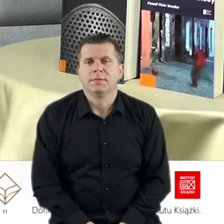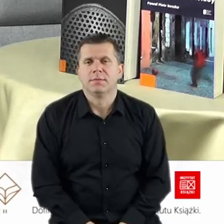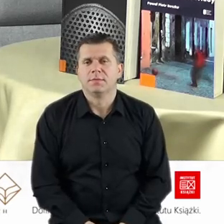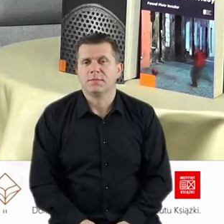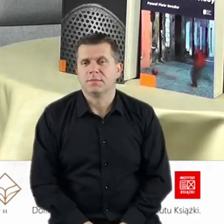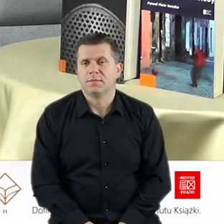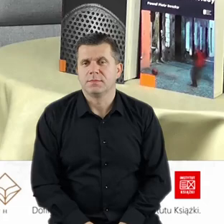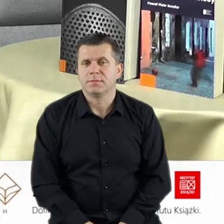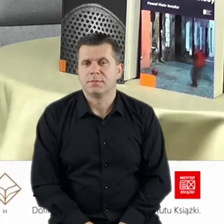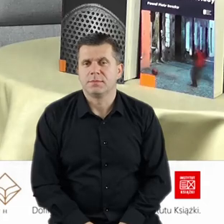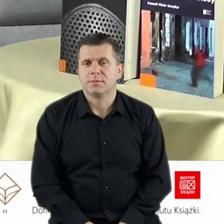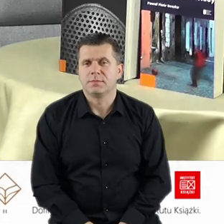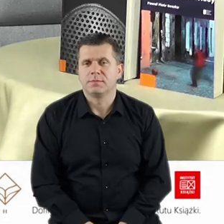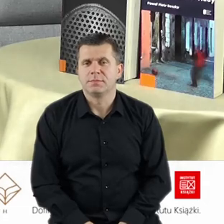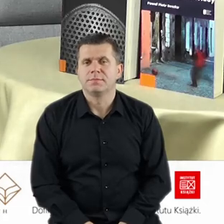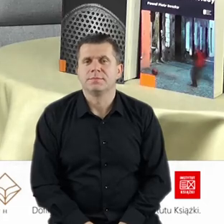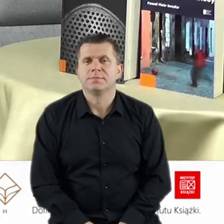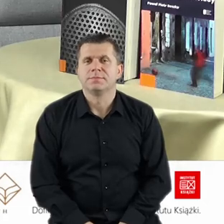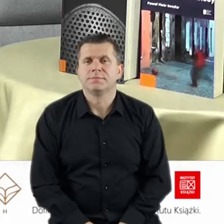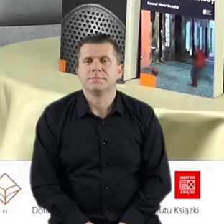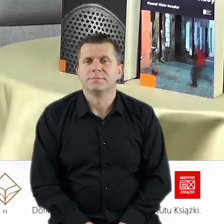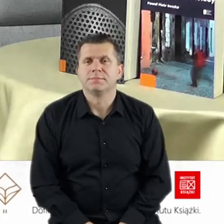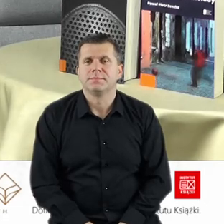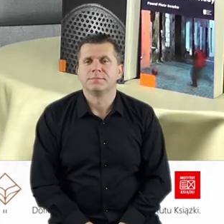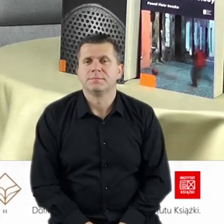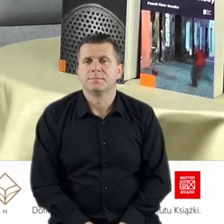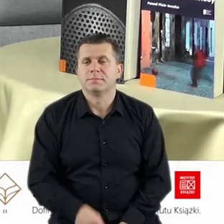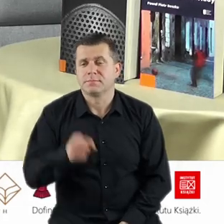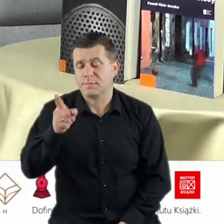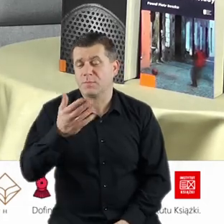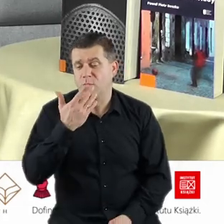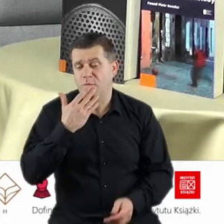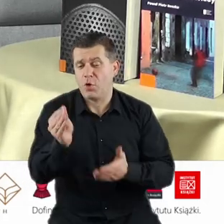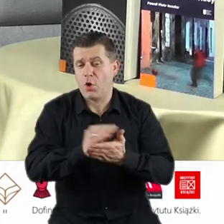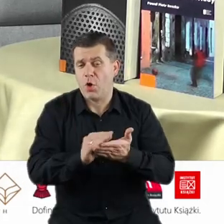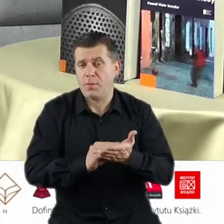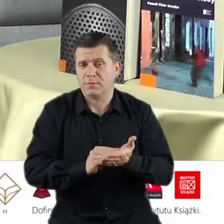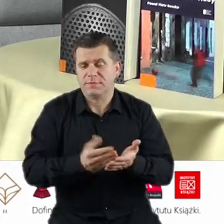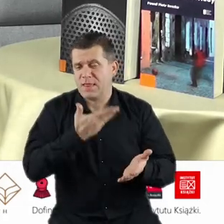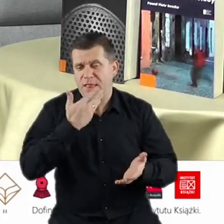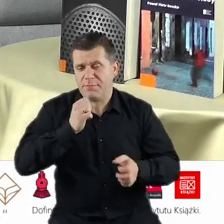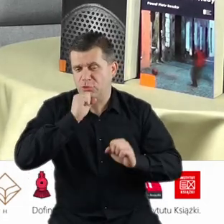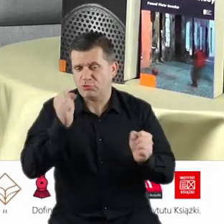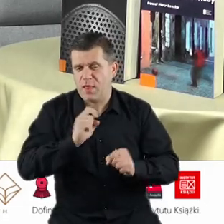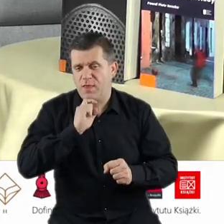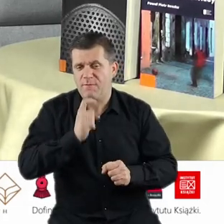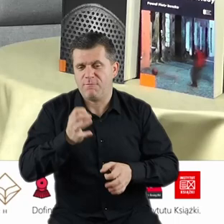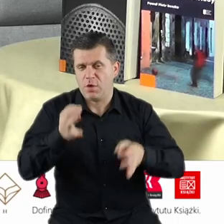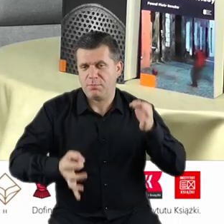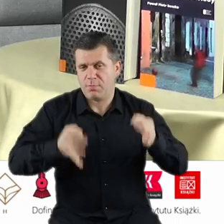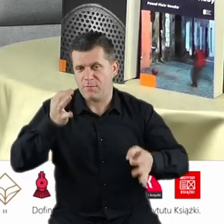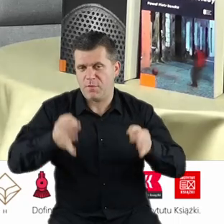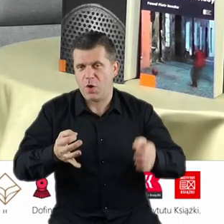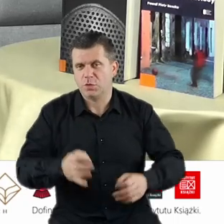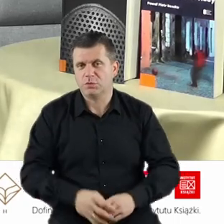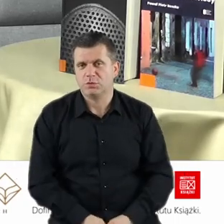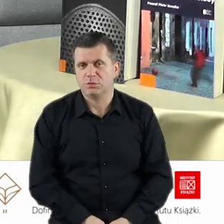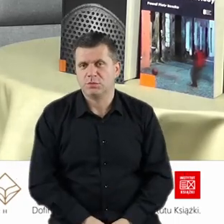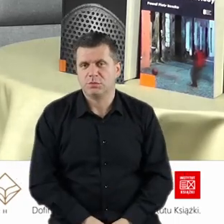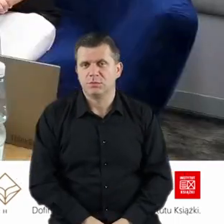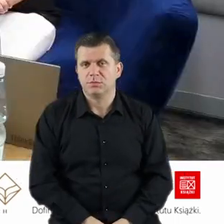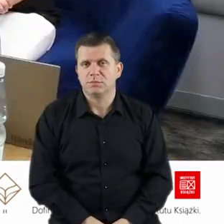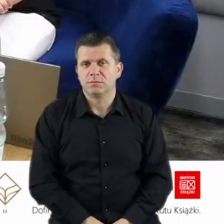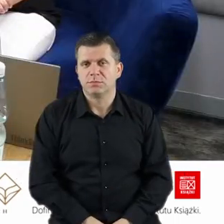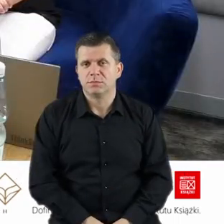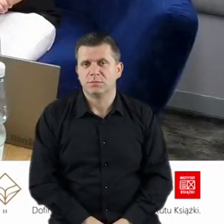Oczywiście, no, wszystko to jest jakoś tam iluzoryczne, no bo przytoczyła pani opis, który nie pozostawia wątpliwości